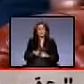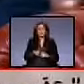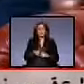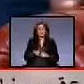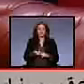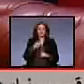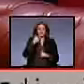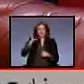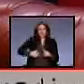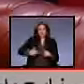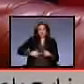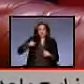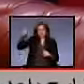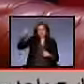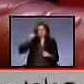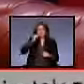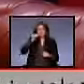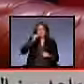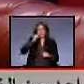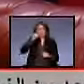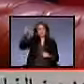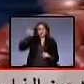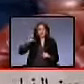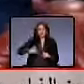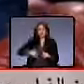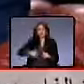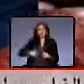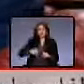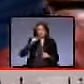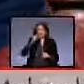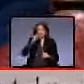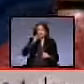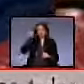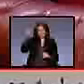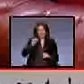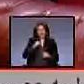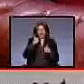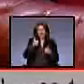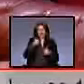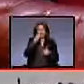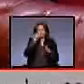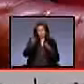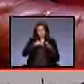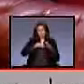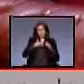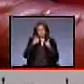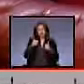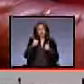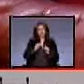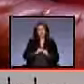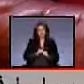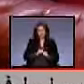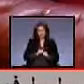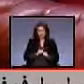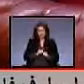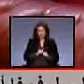يا سلام بتاع كبده يعدي عليه بالليل الساعه. لا مش عايز اقول اسمه. انا قلته قلت المنوف. ده رائع ده ملوش حل غير المنوف